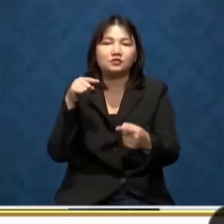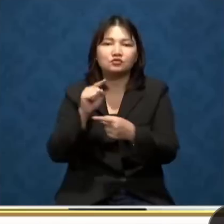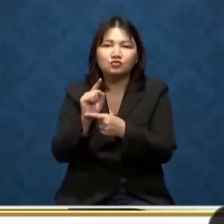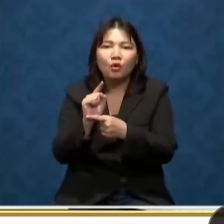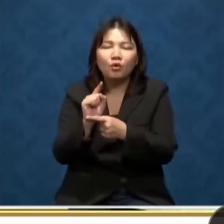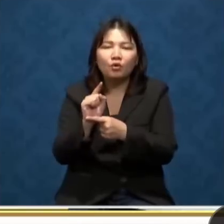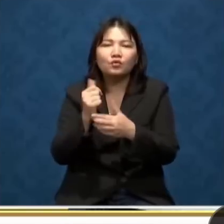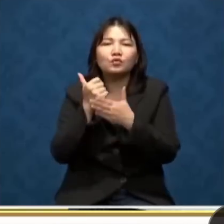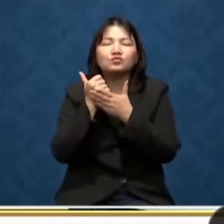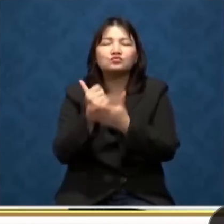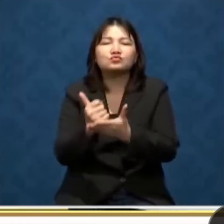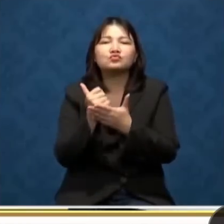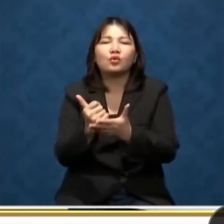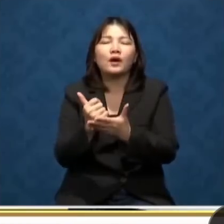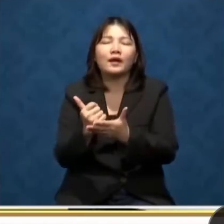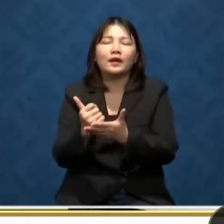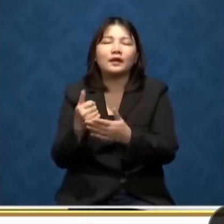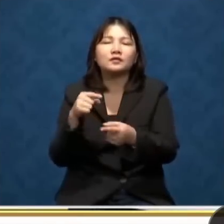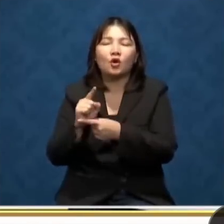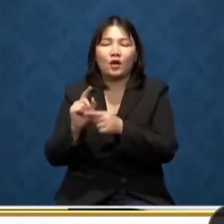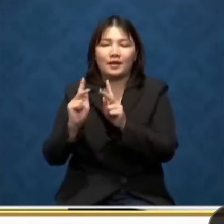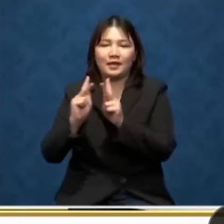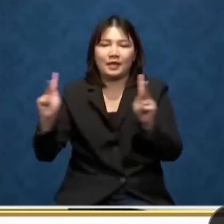ารเควบคุมสัส่วนที่คนveckรรม Alerts K